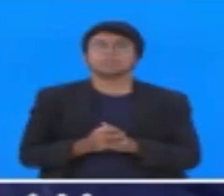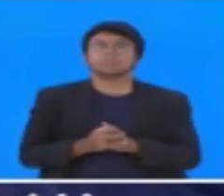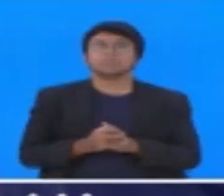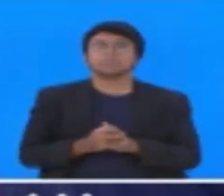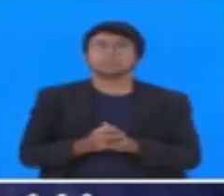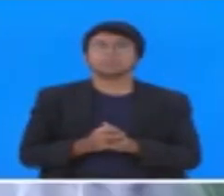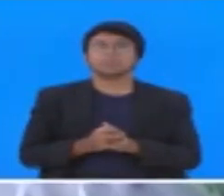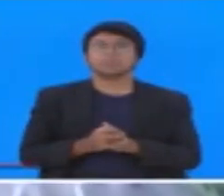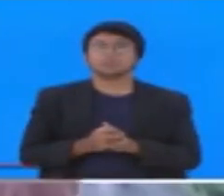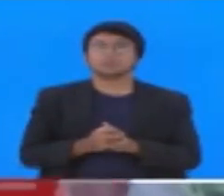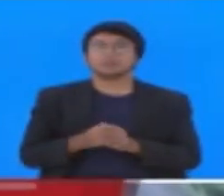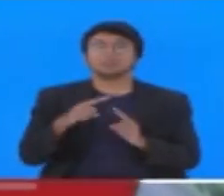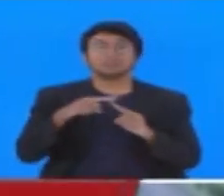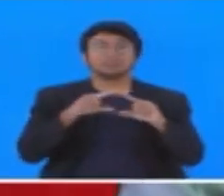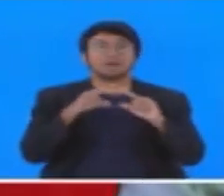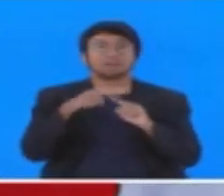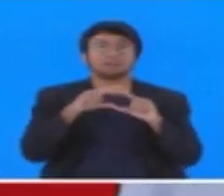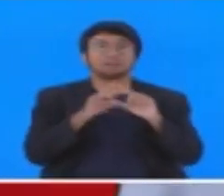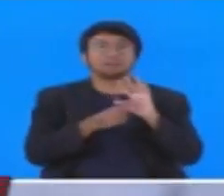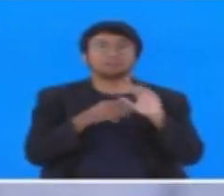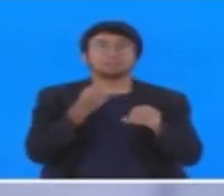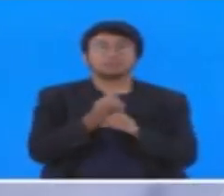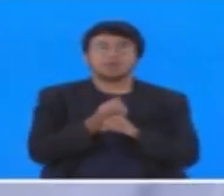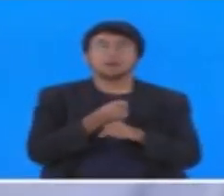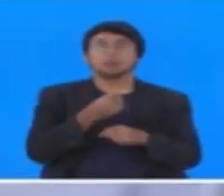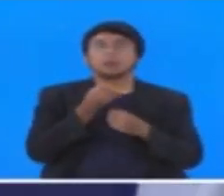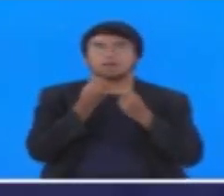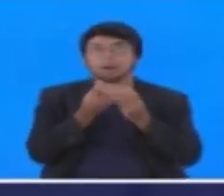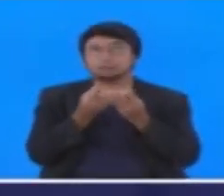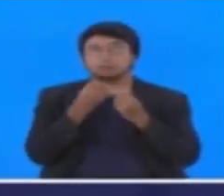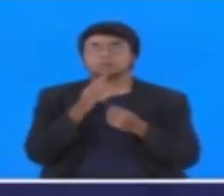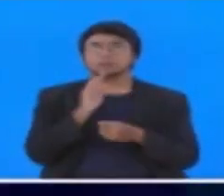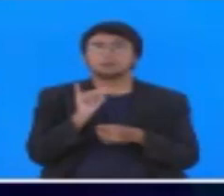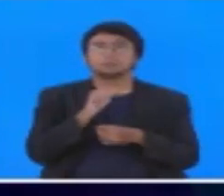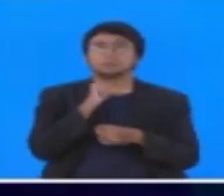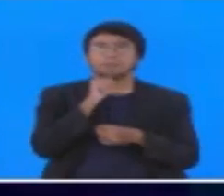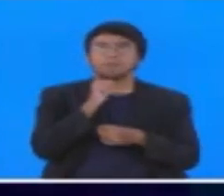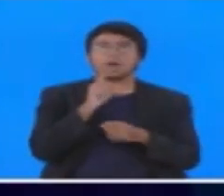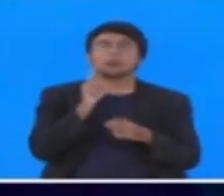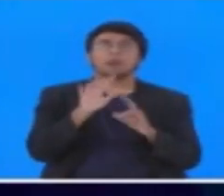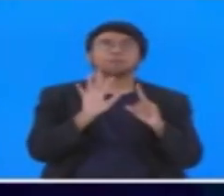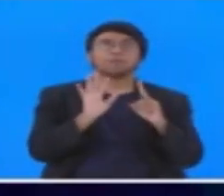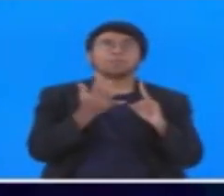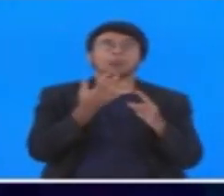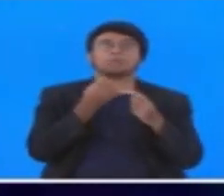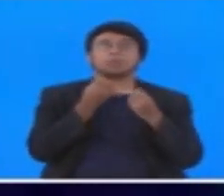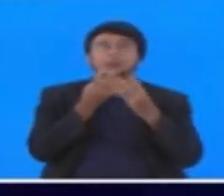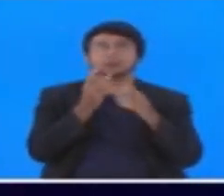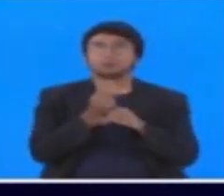Tatang menjalankan sekolah tersebut bersama dengan 12 guru lain, 5 guru merupakan ASN, dan 7 guru lain berstatus honorer termasuk